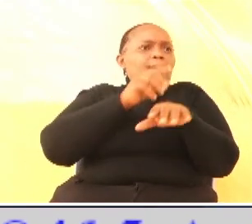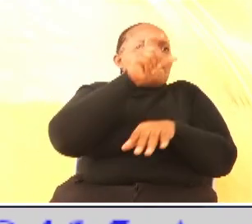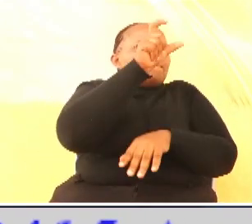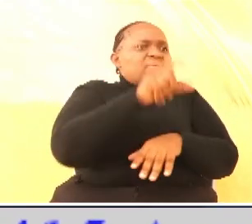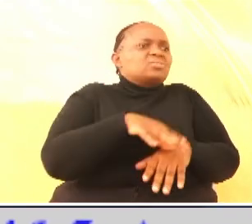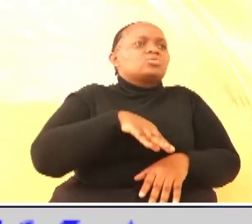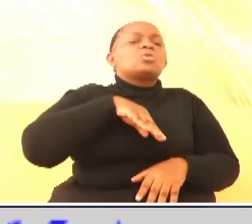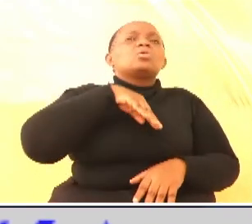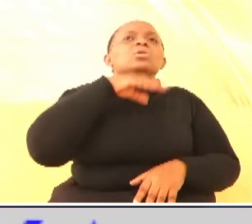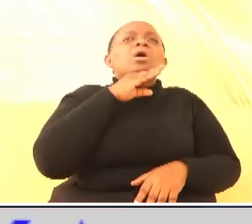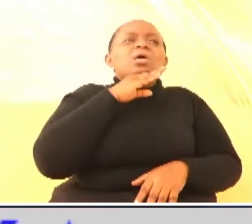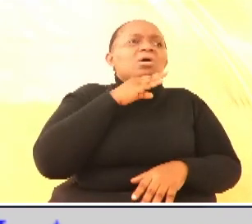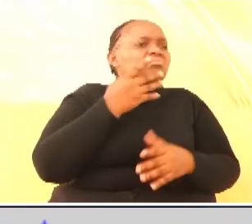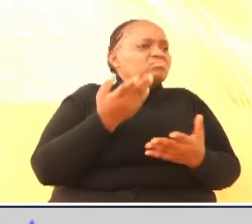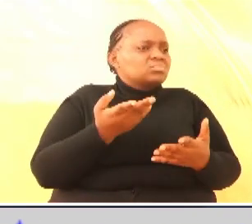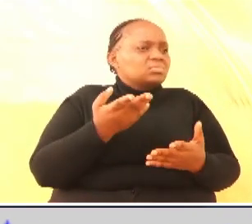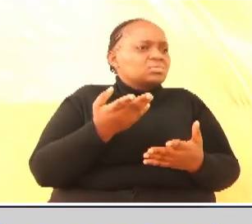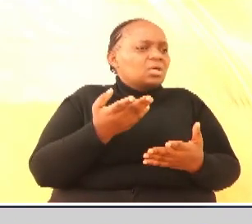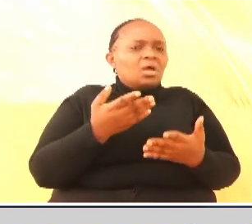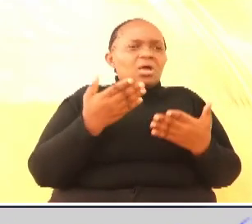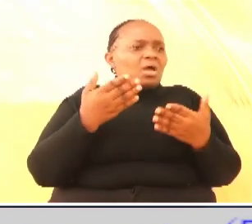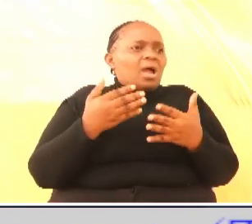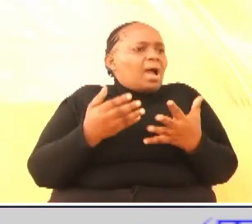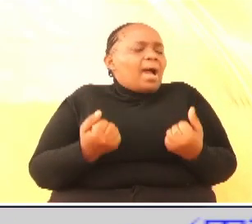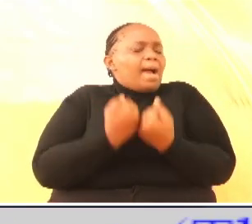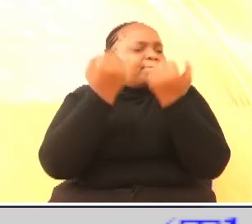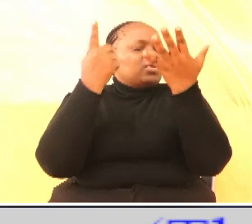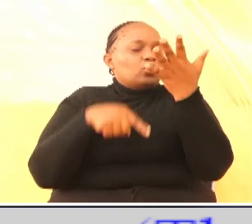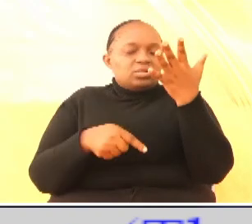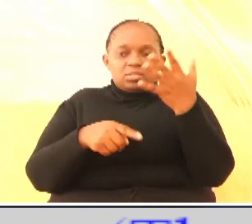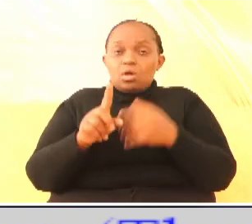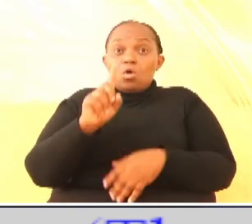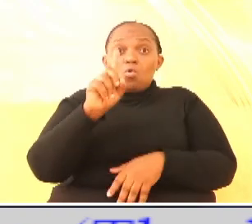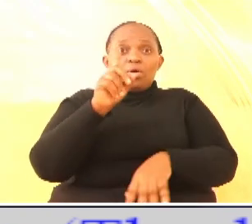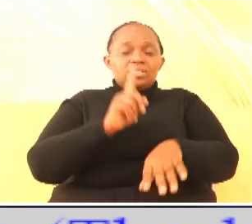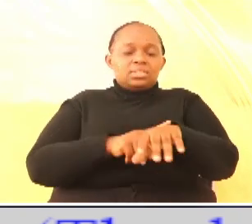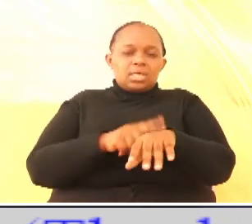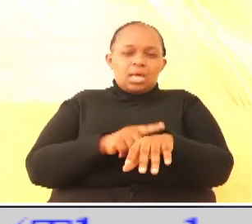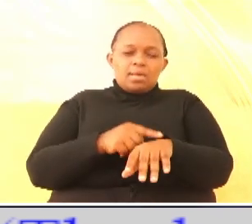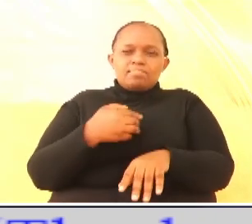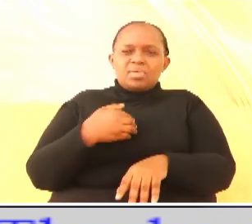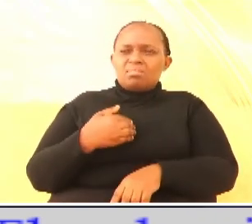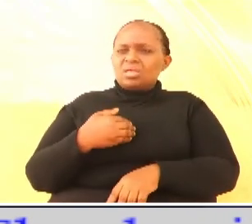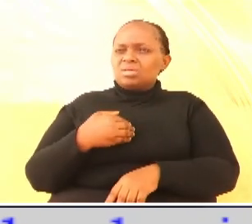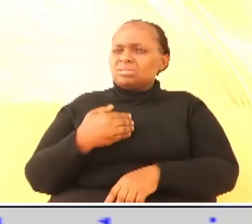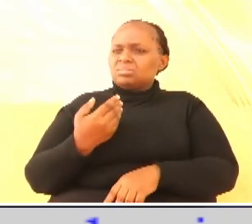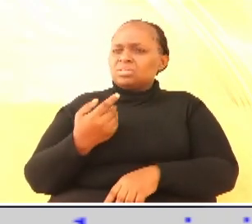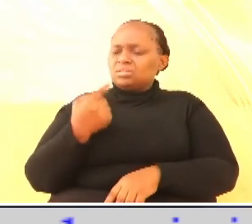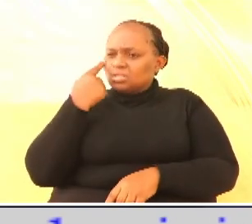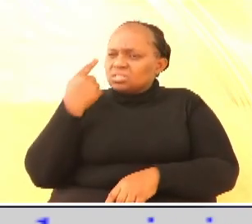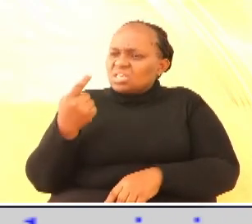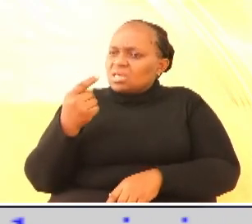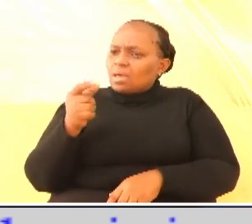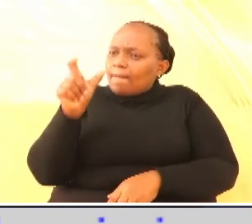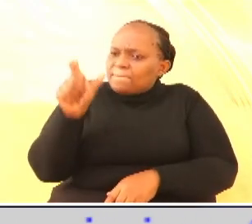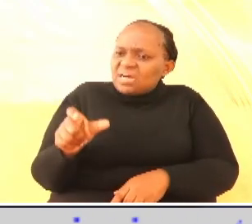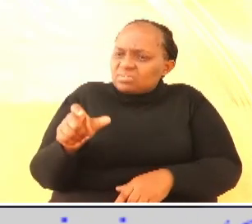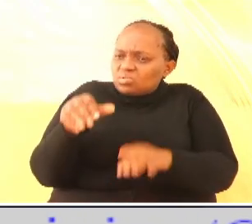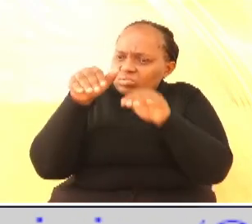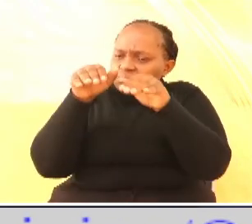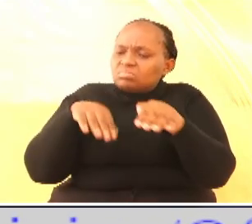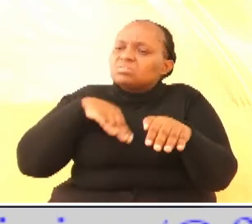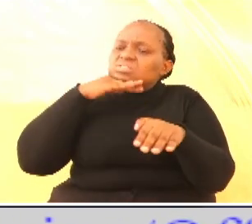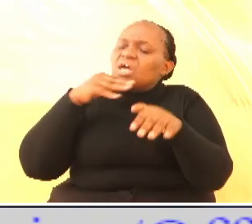Nikiwa mtoto mdogo nilishuhudia mzee mmoja ambaye alizikwa nikiwa kijana. I was very inquisitive. That's why maybe I became a minister, I